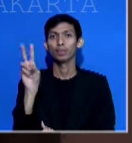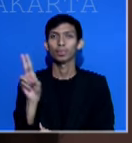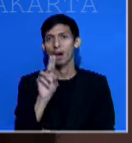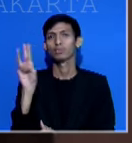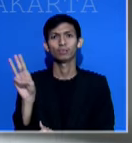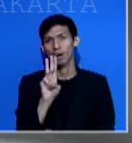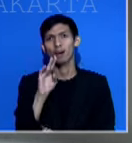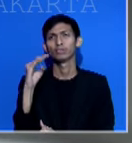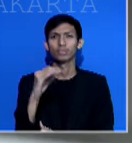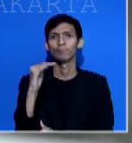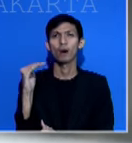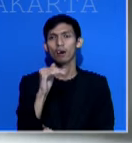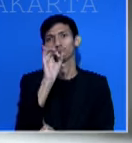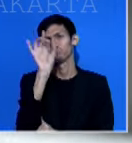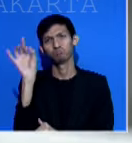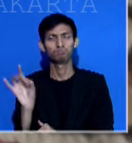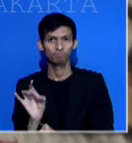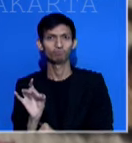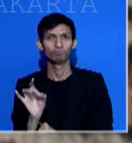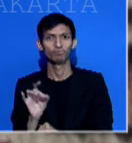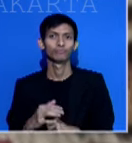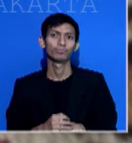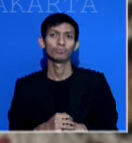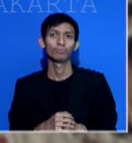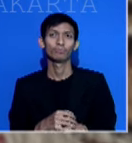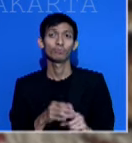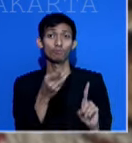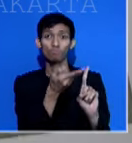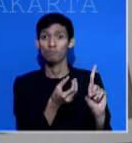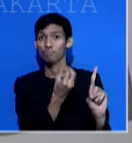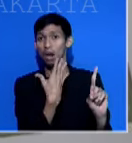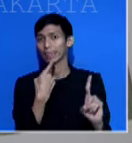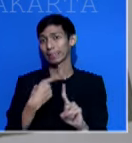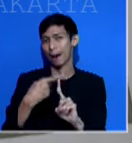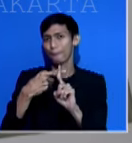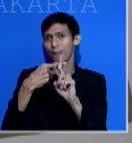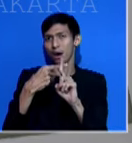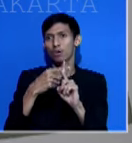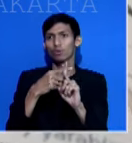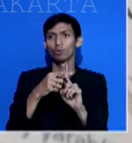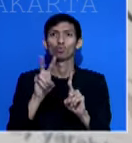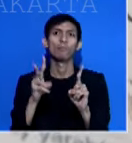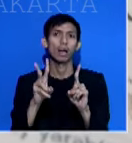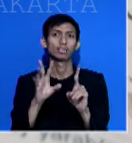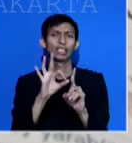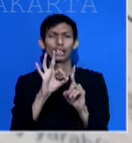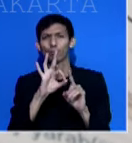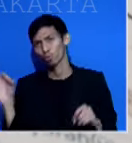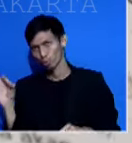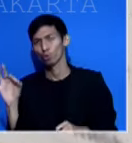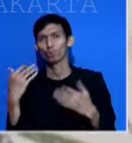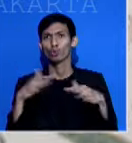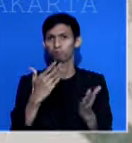sa seperti itu Amanda menambahkan hingga saat ini sebanyak 12.000 mushaf al-qur'an isyarat sudah